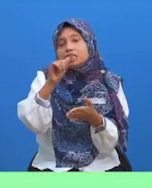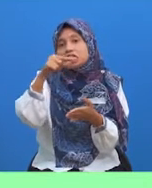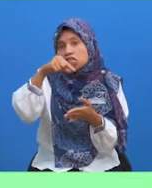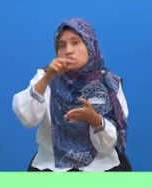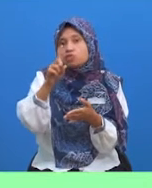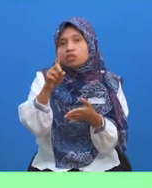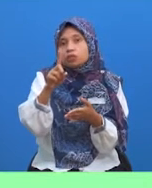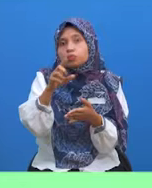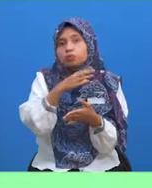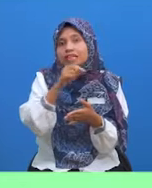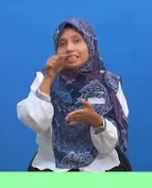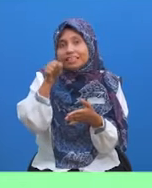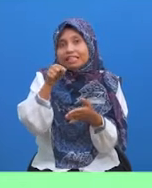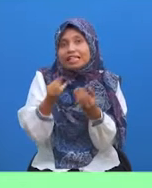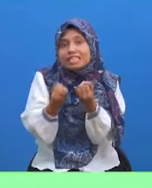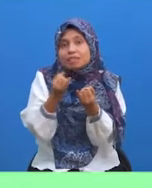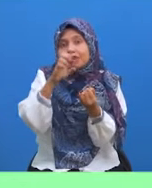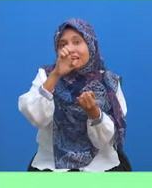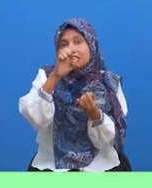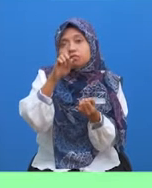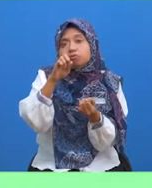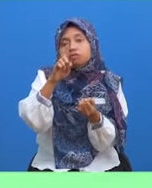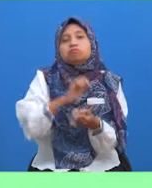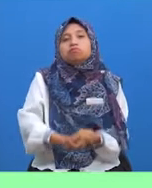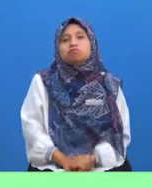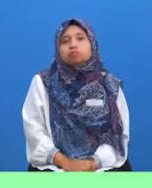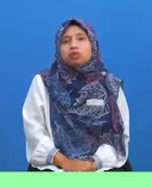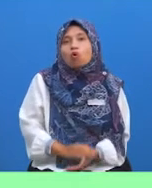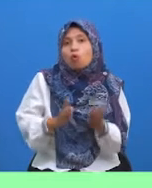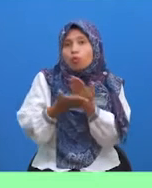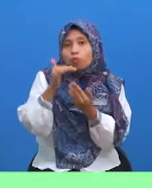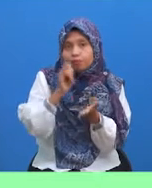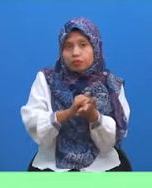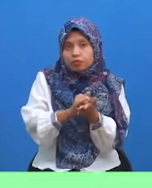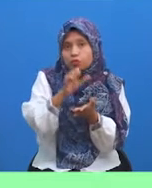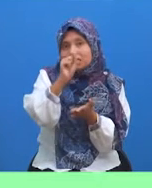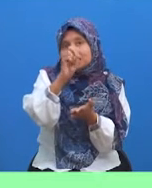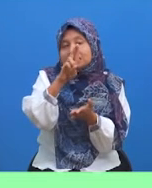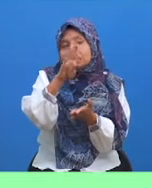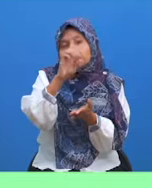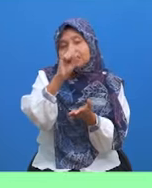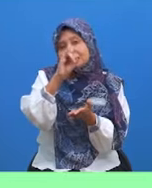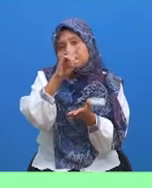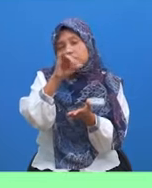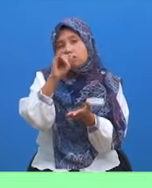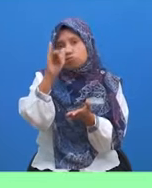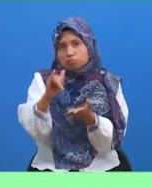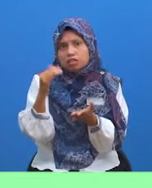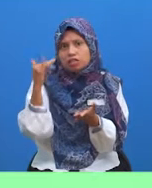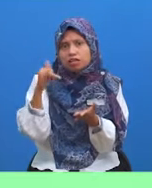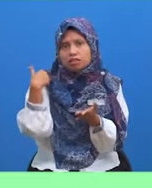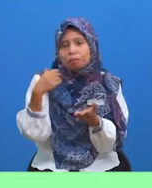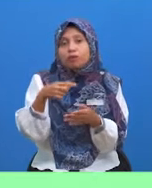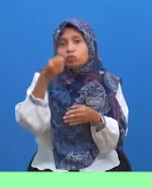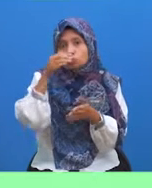keseimbangan I1 oleh itu saksi di yang dinikmati oleh pengguna picosong di satu